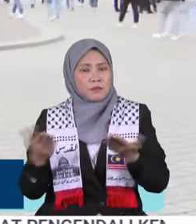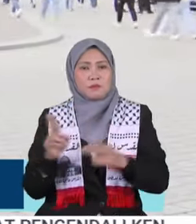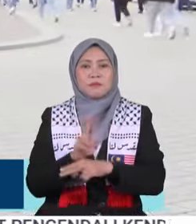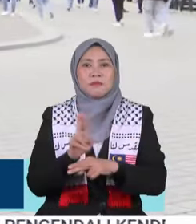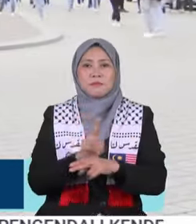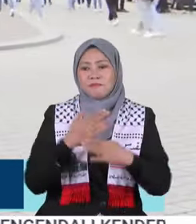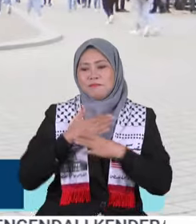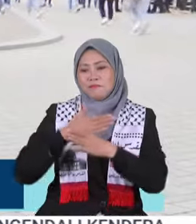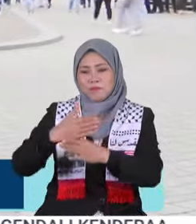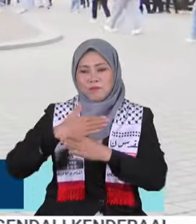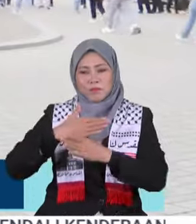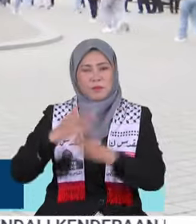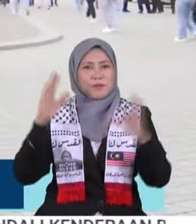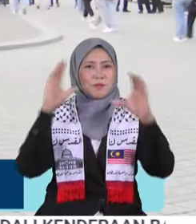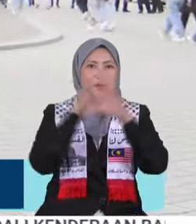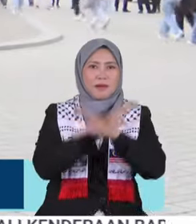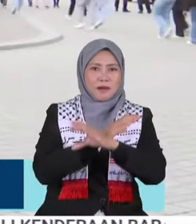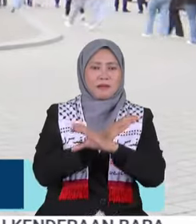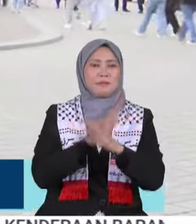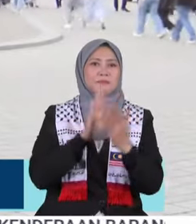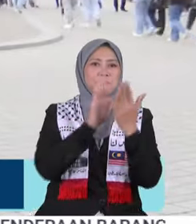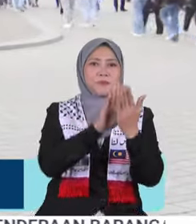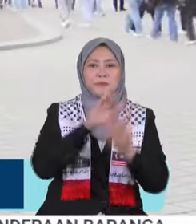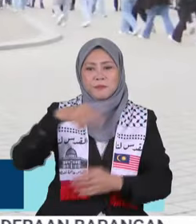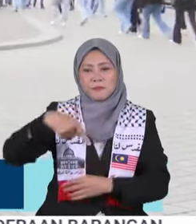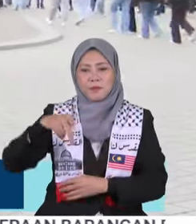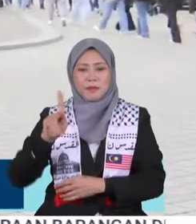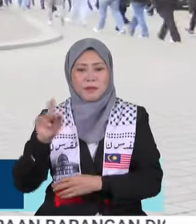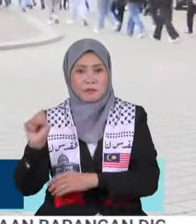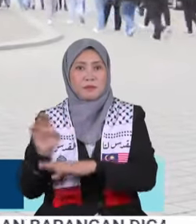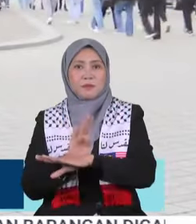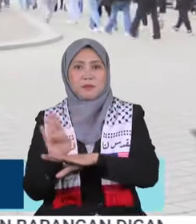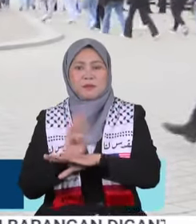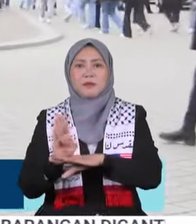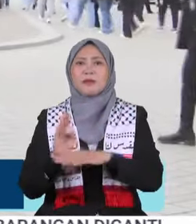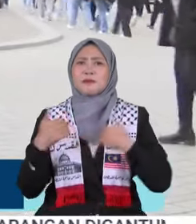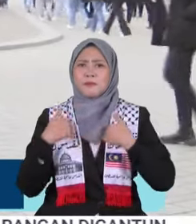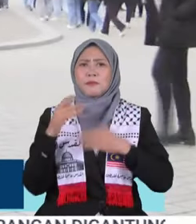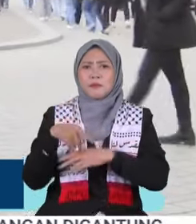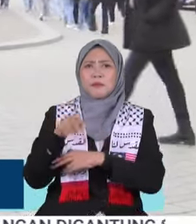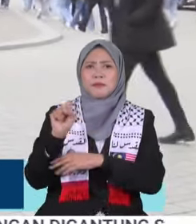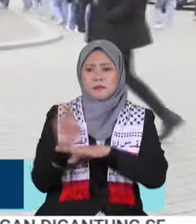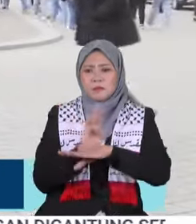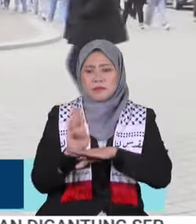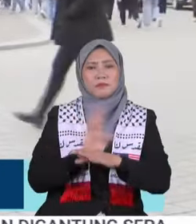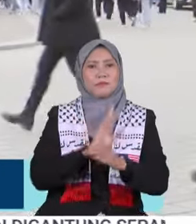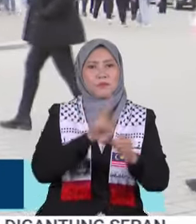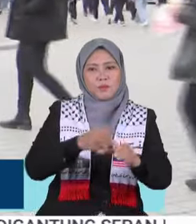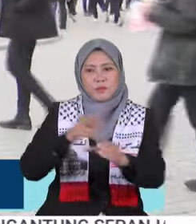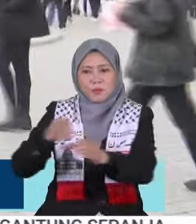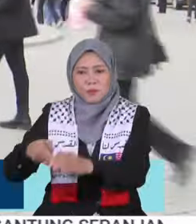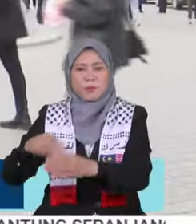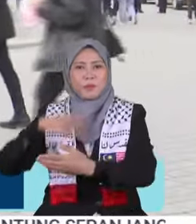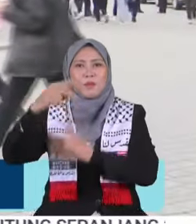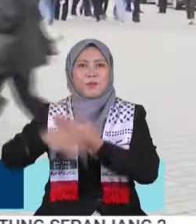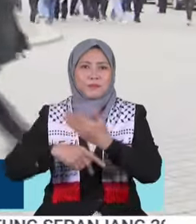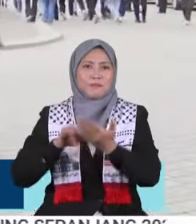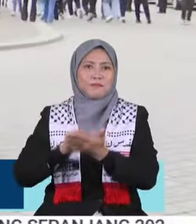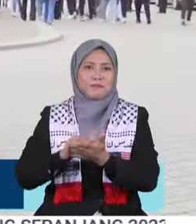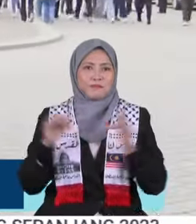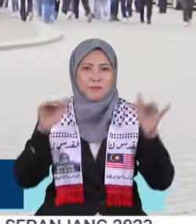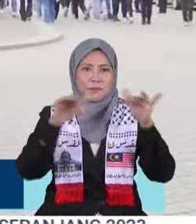platform perkongsian cabaran di depan ni PKS. Kali ini beberapa PKS Malaysia turut serta berada di program